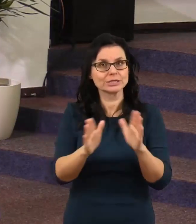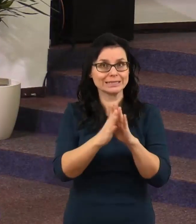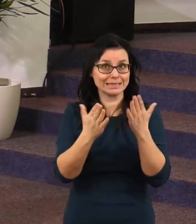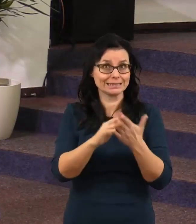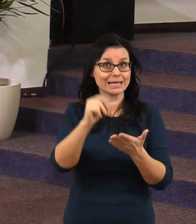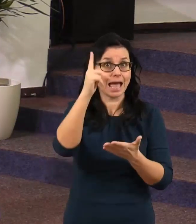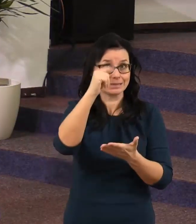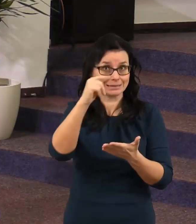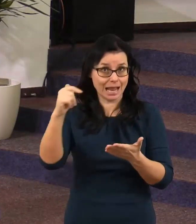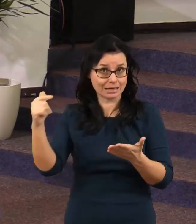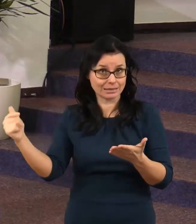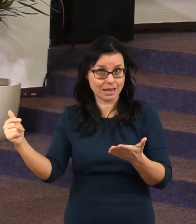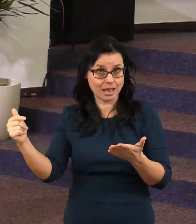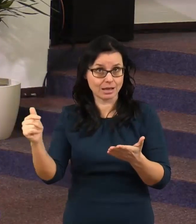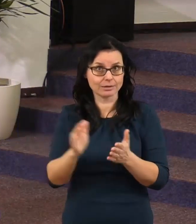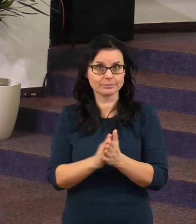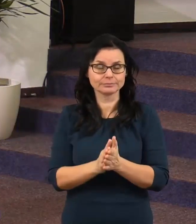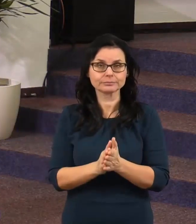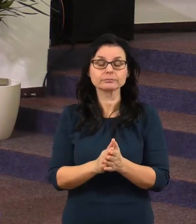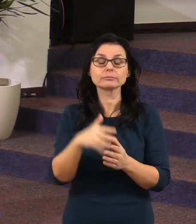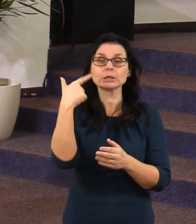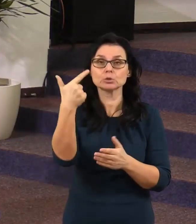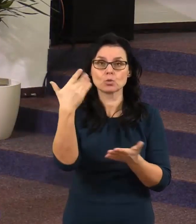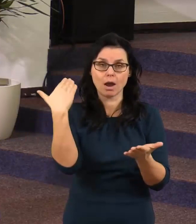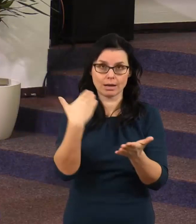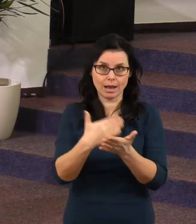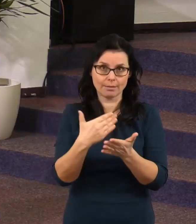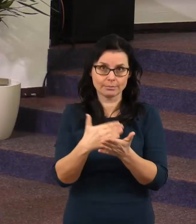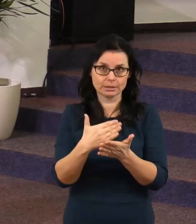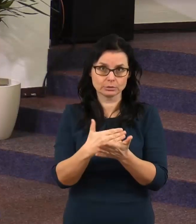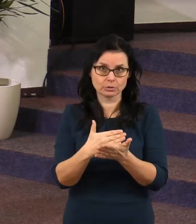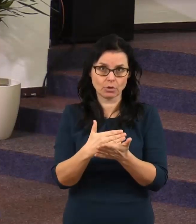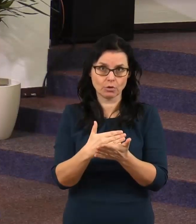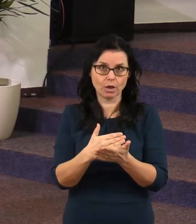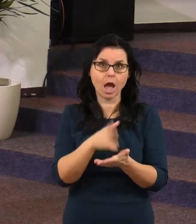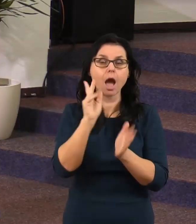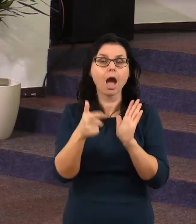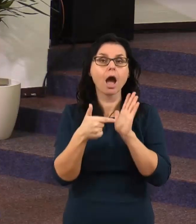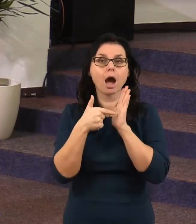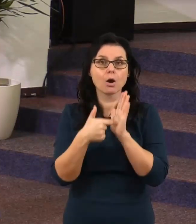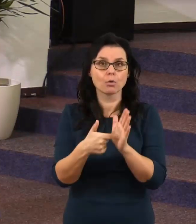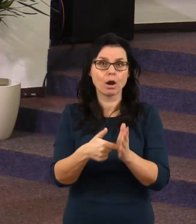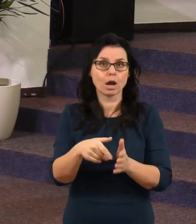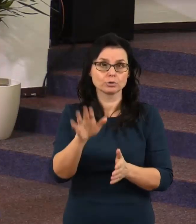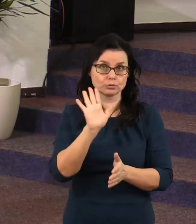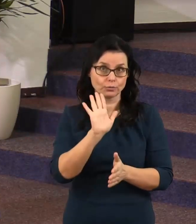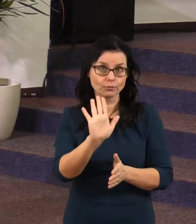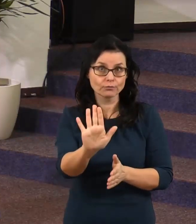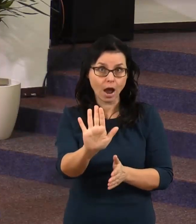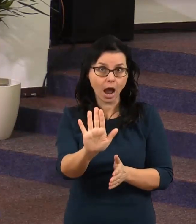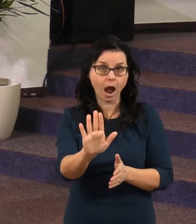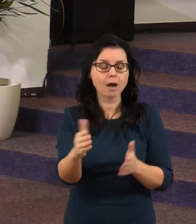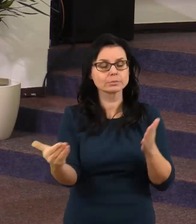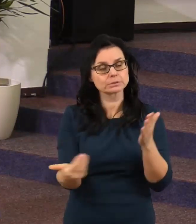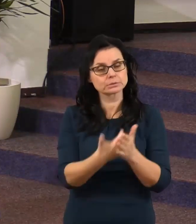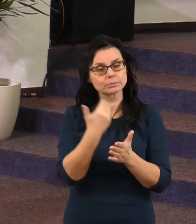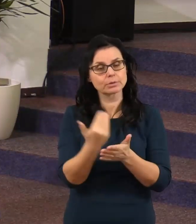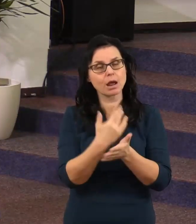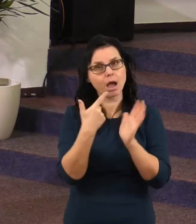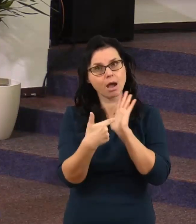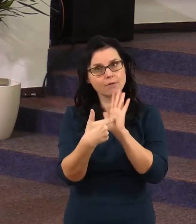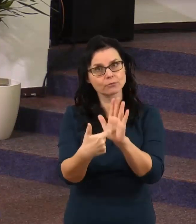knihu, druhou kapitolu, a ukážu vám poselství nebo